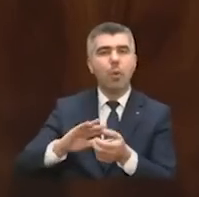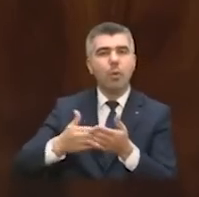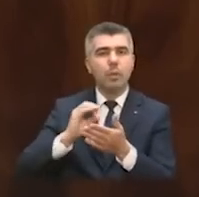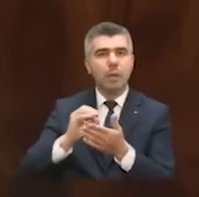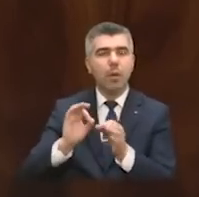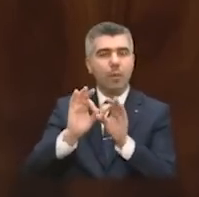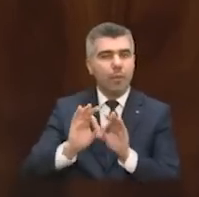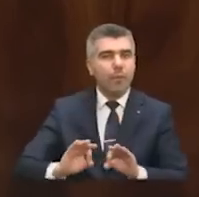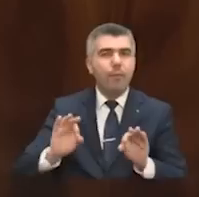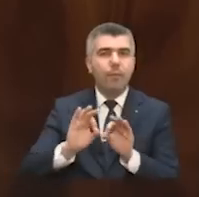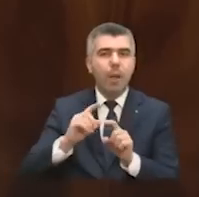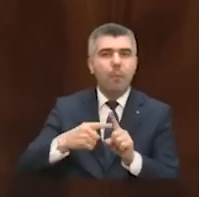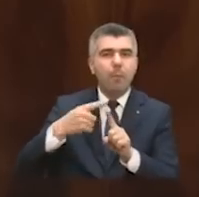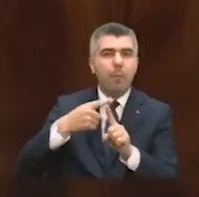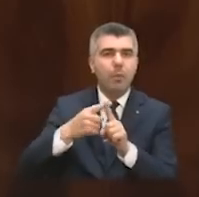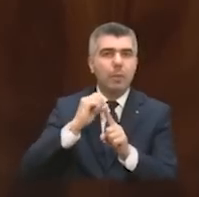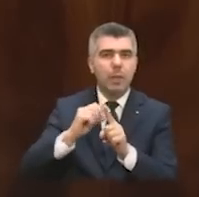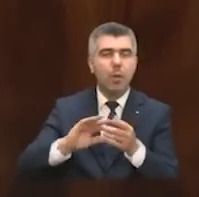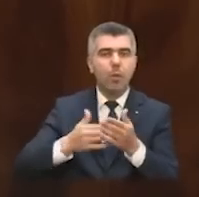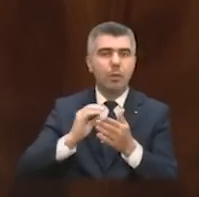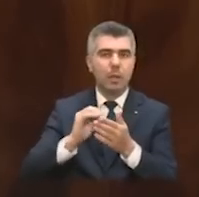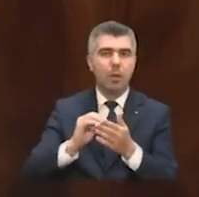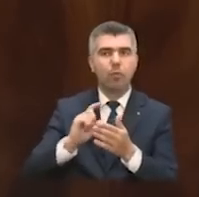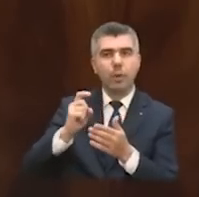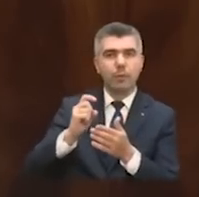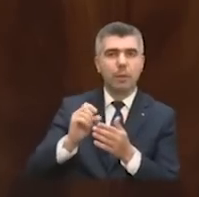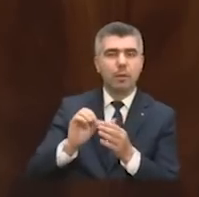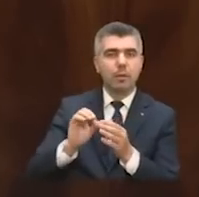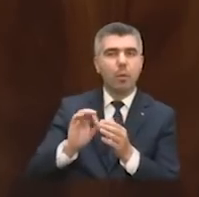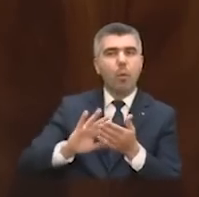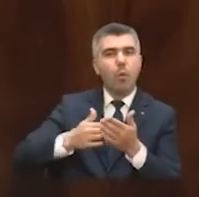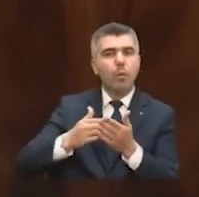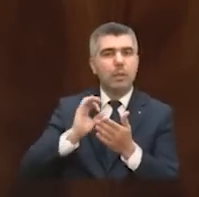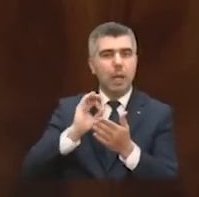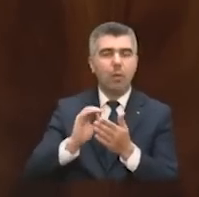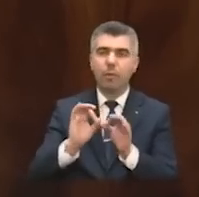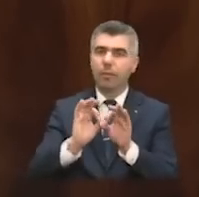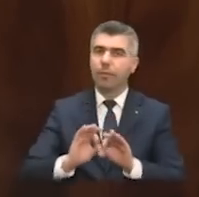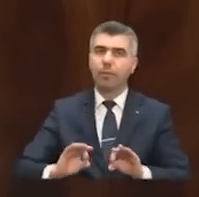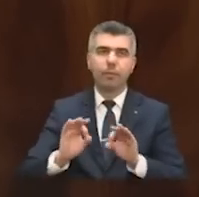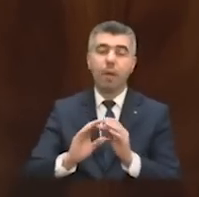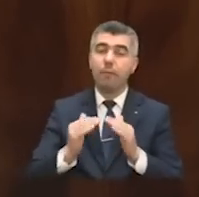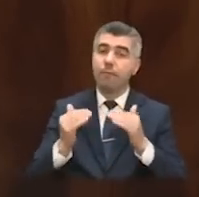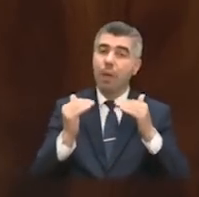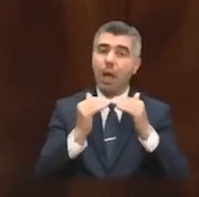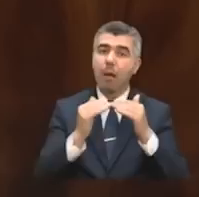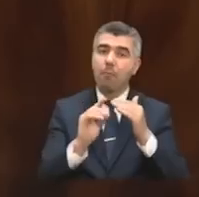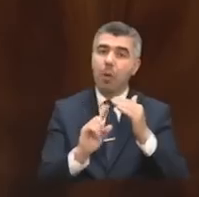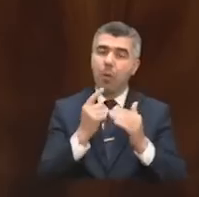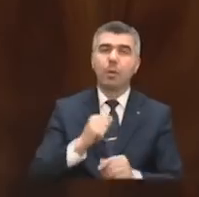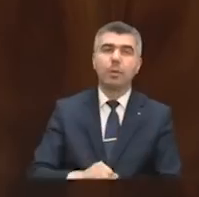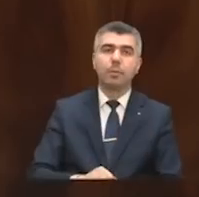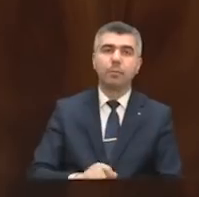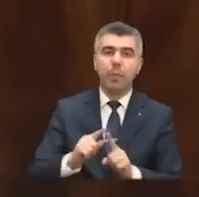كانتش شي لوغمونطاسيون دو سالير غادي نعطيكم لوغمونطاسيون دو سالير وصافي وحنا سالينا وكل واحد يمشي بحال. لا، اتفقنا معاهم، اتفقنا معاهم بان